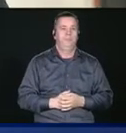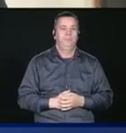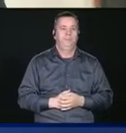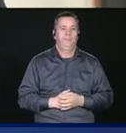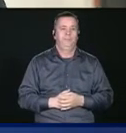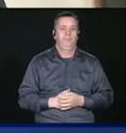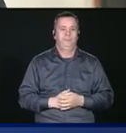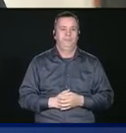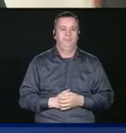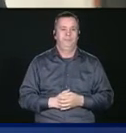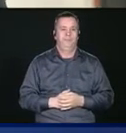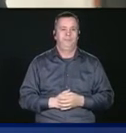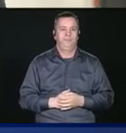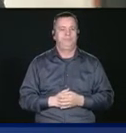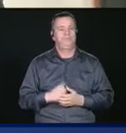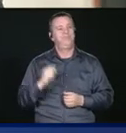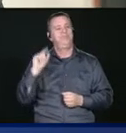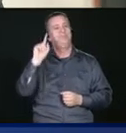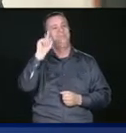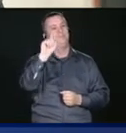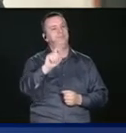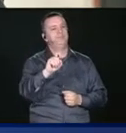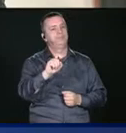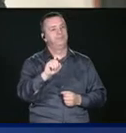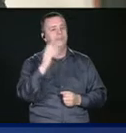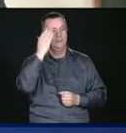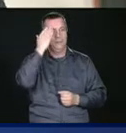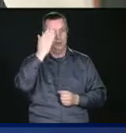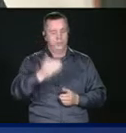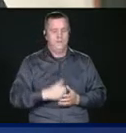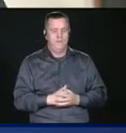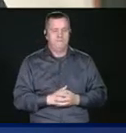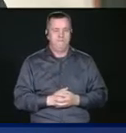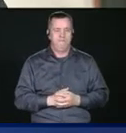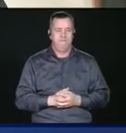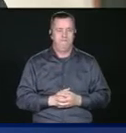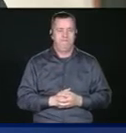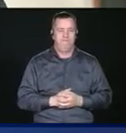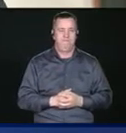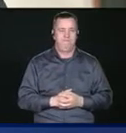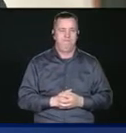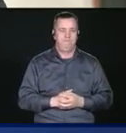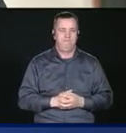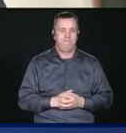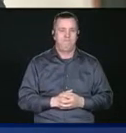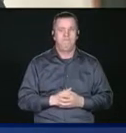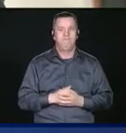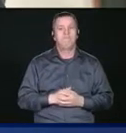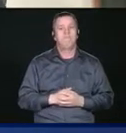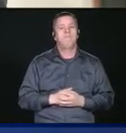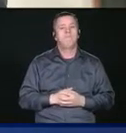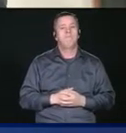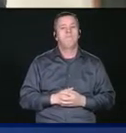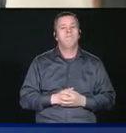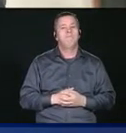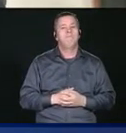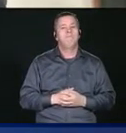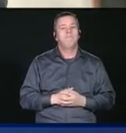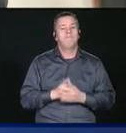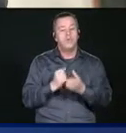Ashley Burke, CBC News. Good morning. The wage subsidy and the bridge loans, la subvention salariale n'a pas